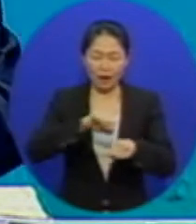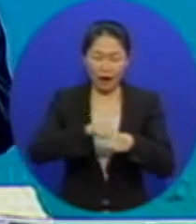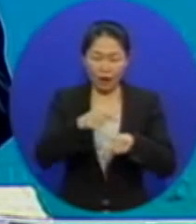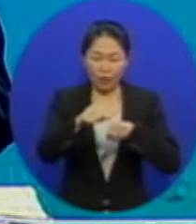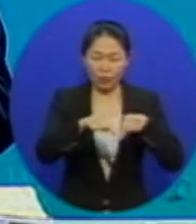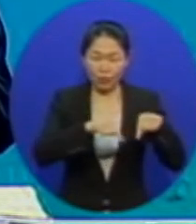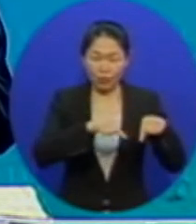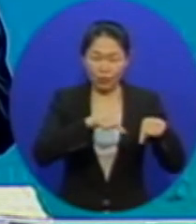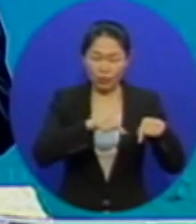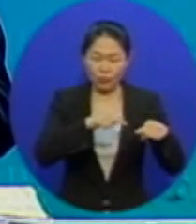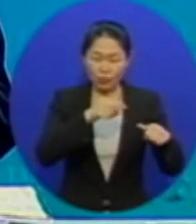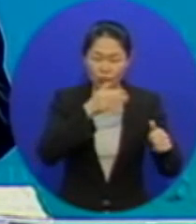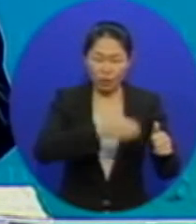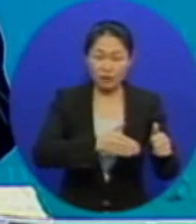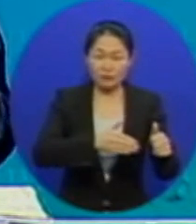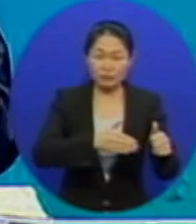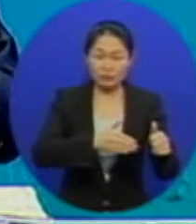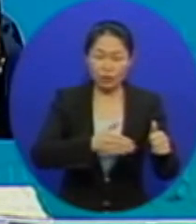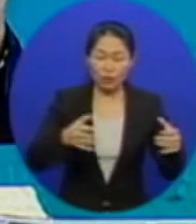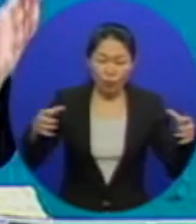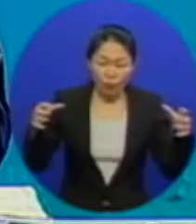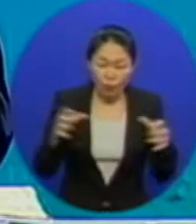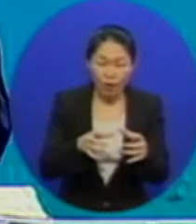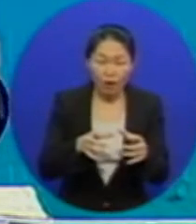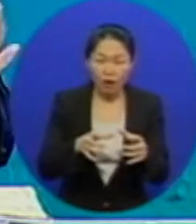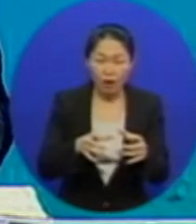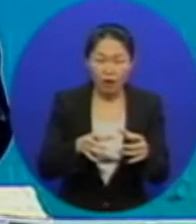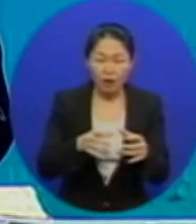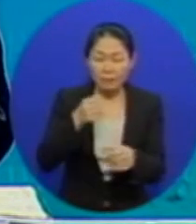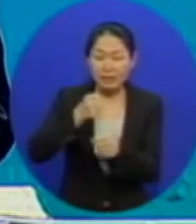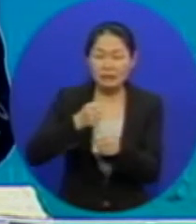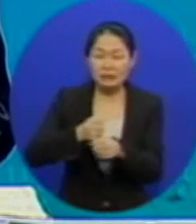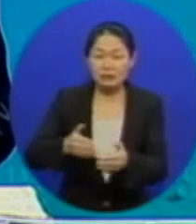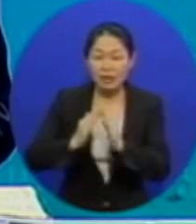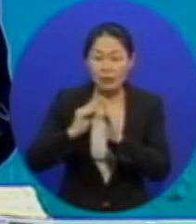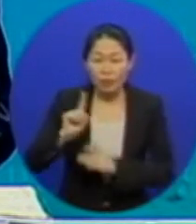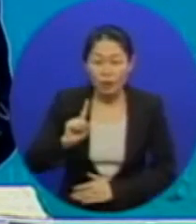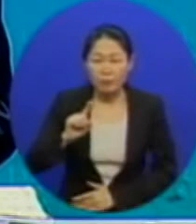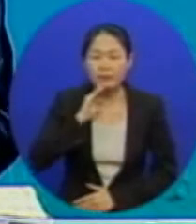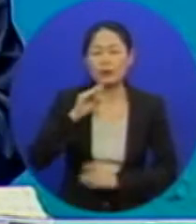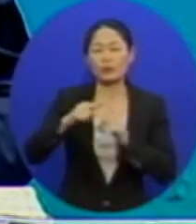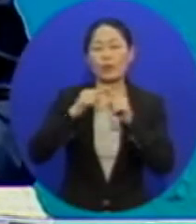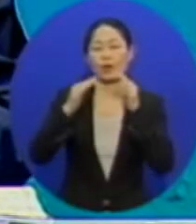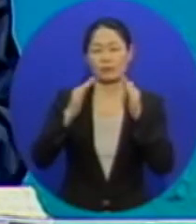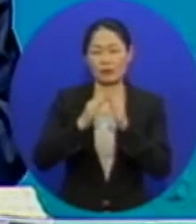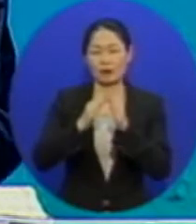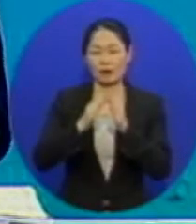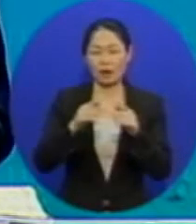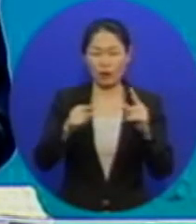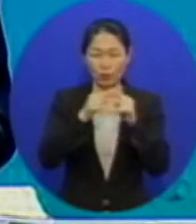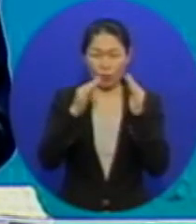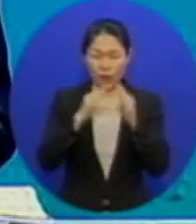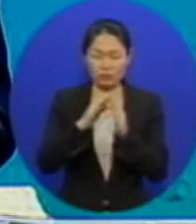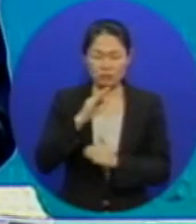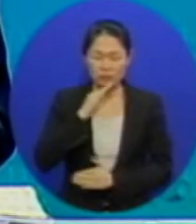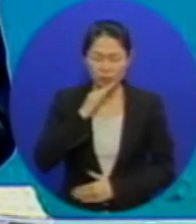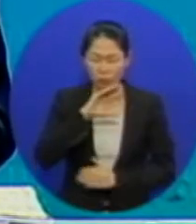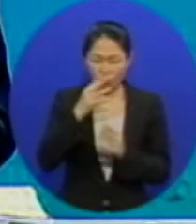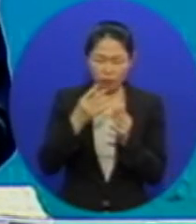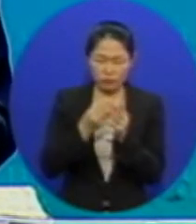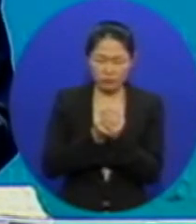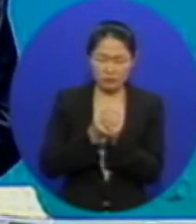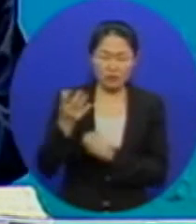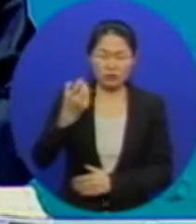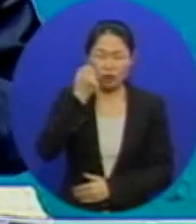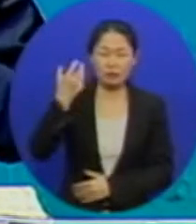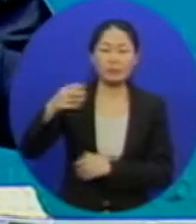모여들게 되어 서 이루어진 모임이 조회 해요 교회는 전적으로 성령님이 하시는 일입니다